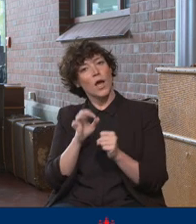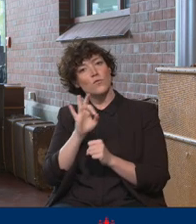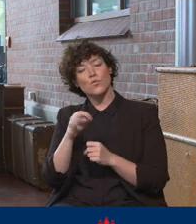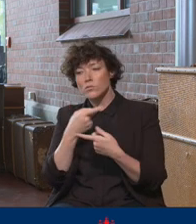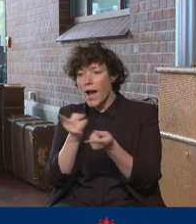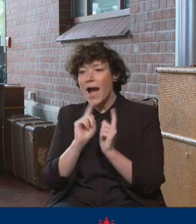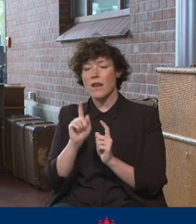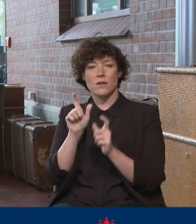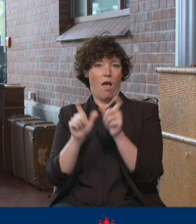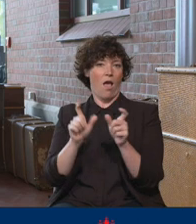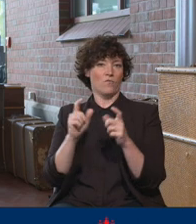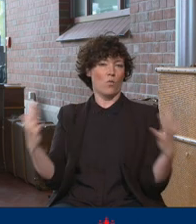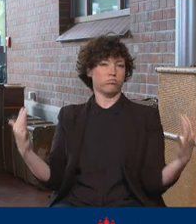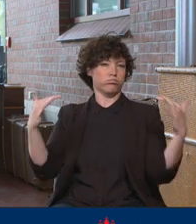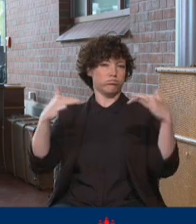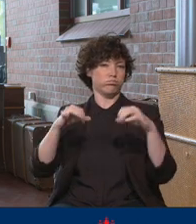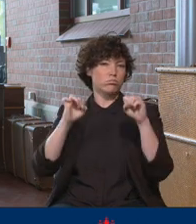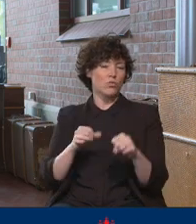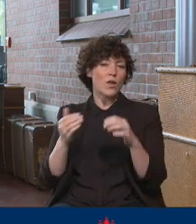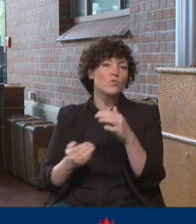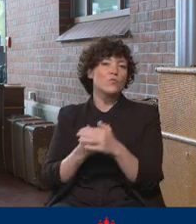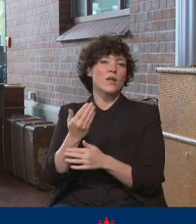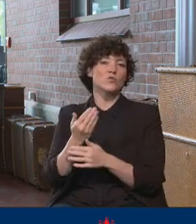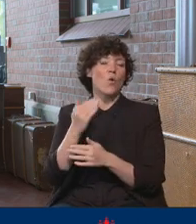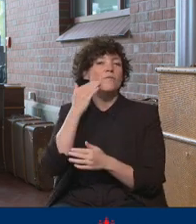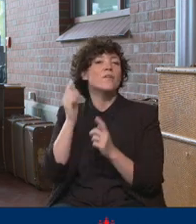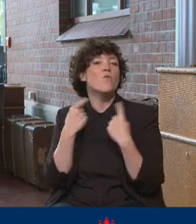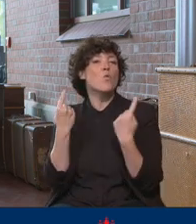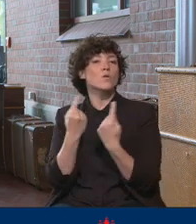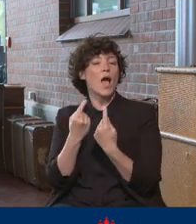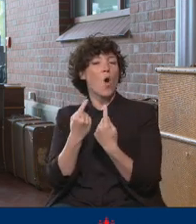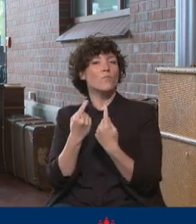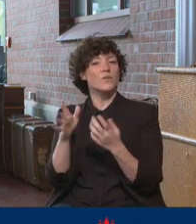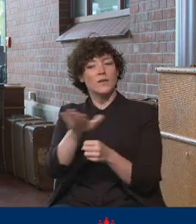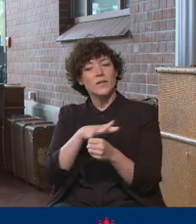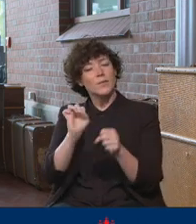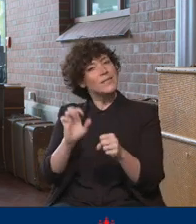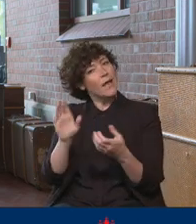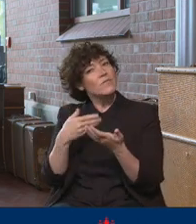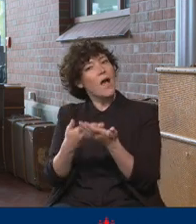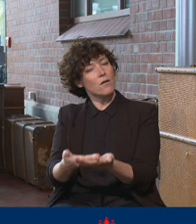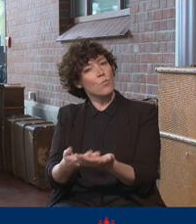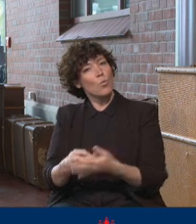alle anwohner der neu zu schaffenden wohnräume auch in diesem gebiet anbieten zu können